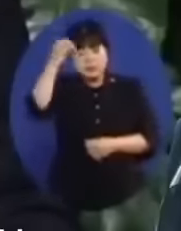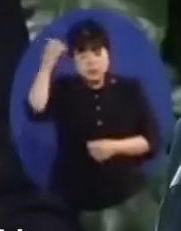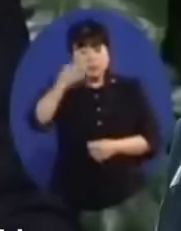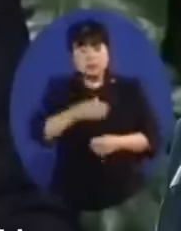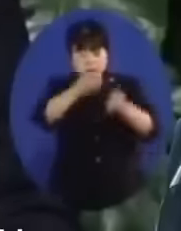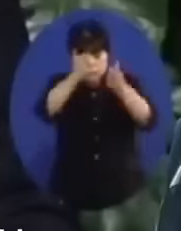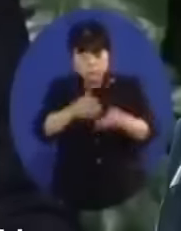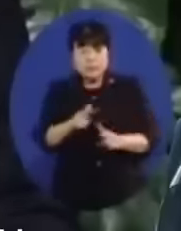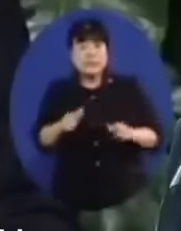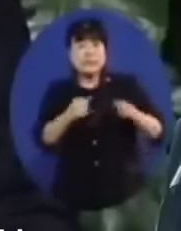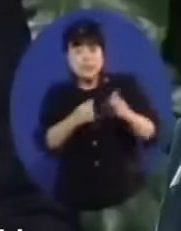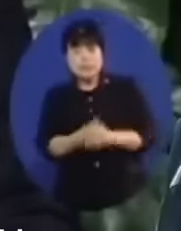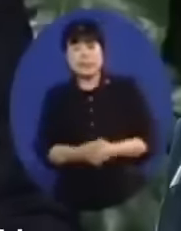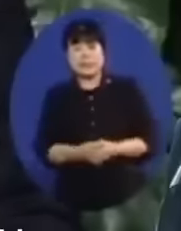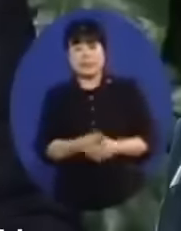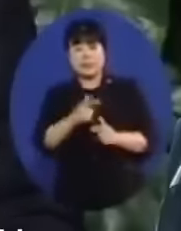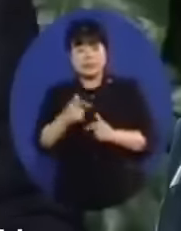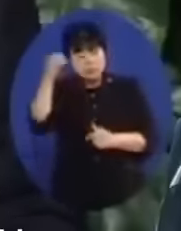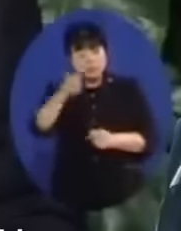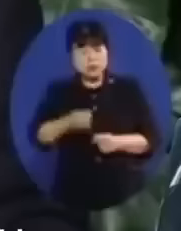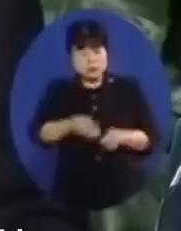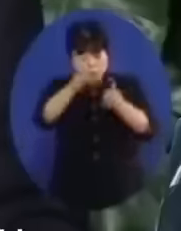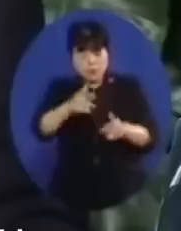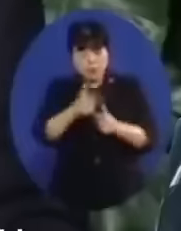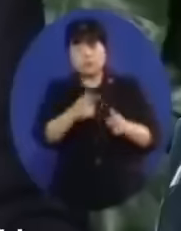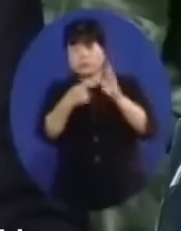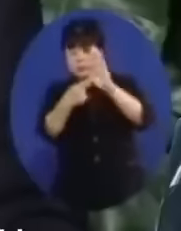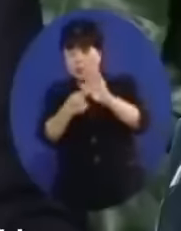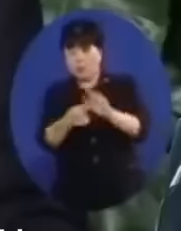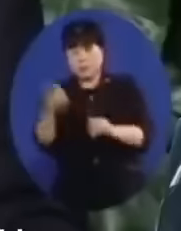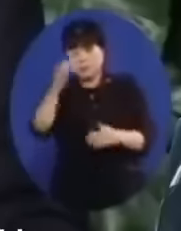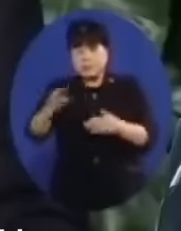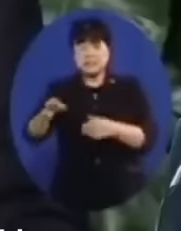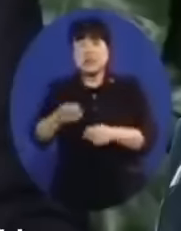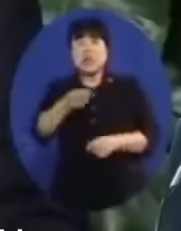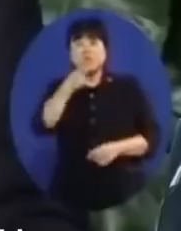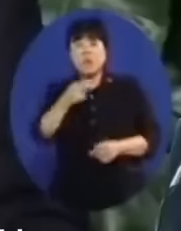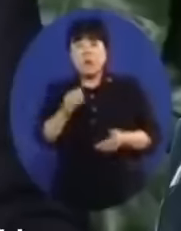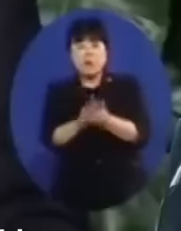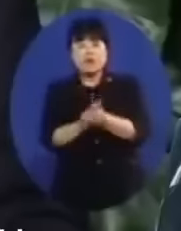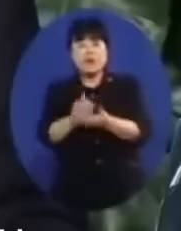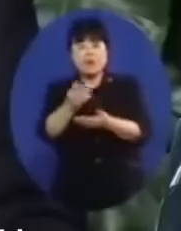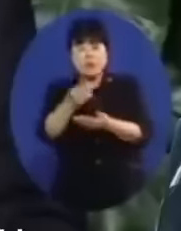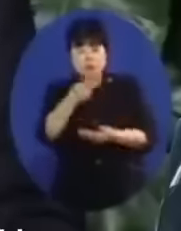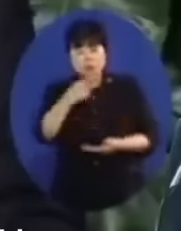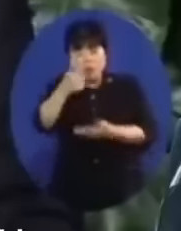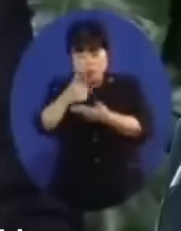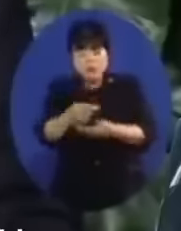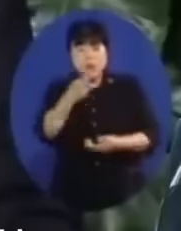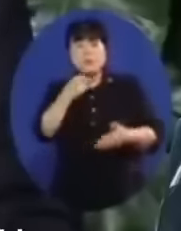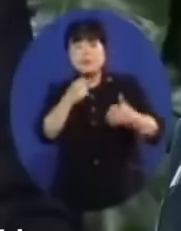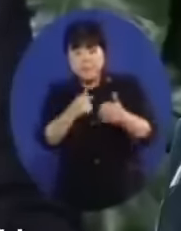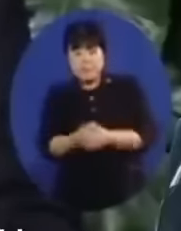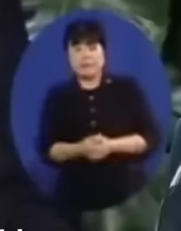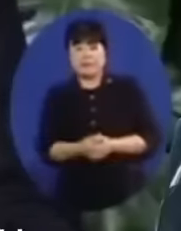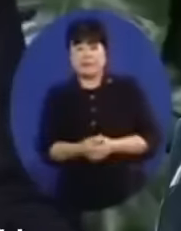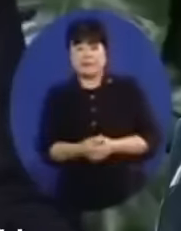성령을 통해야 예수님이 나타나는데 성령님을 인정하지도 환영하지도 모시더라도 의지하지도 아니하기